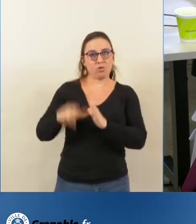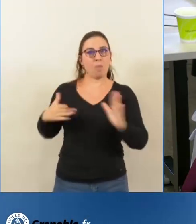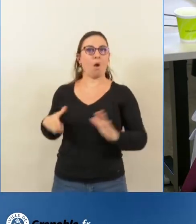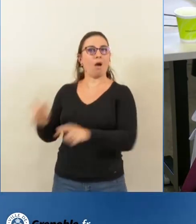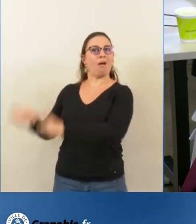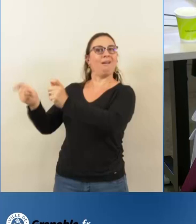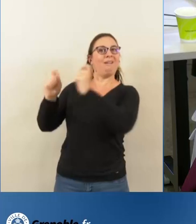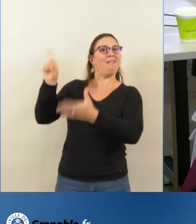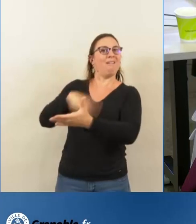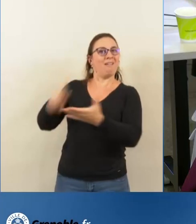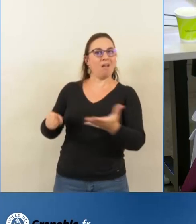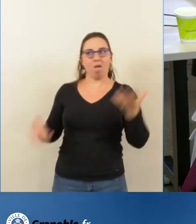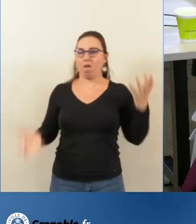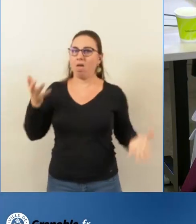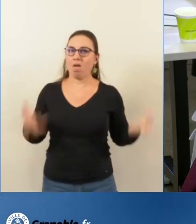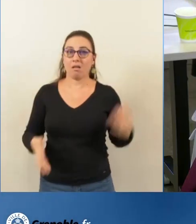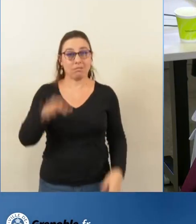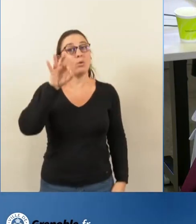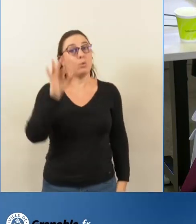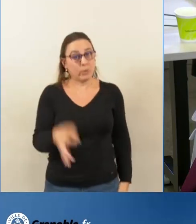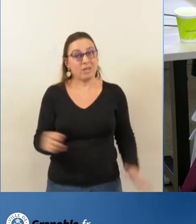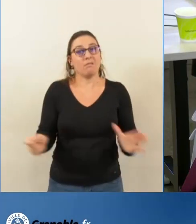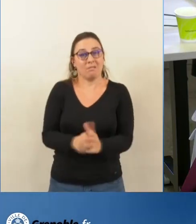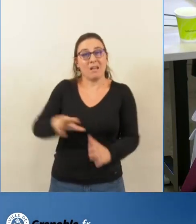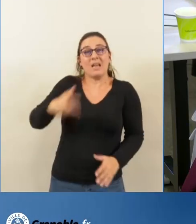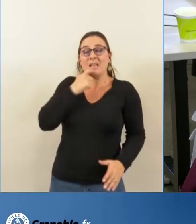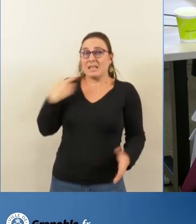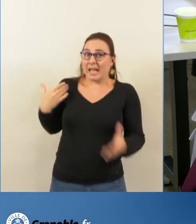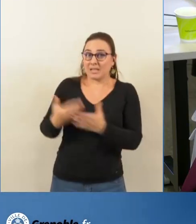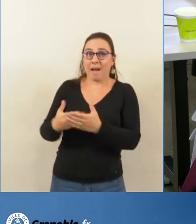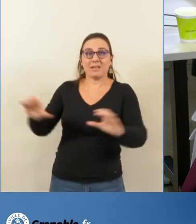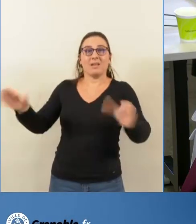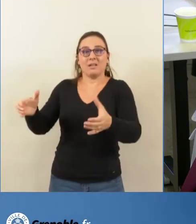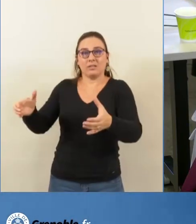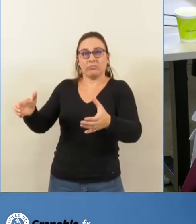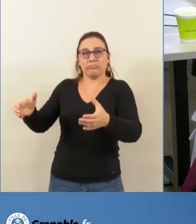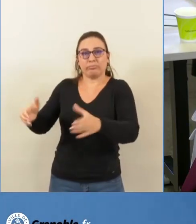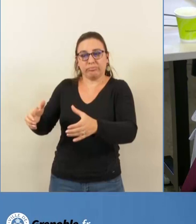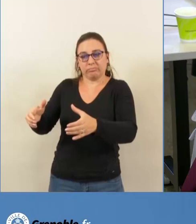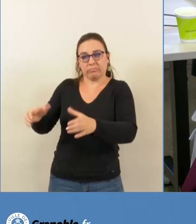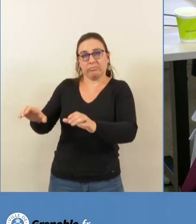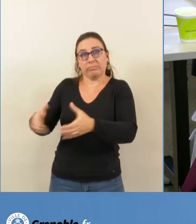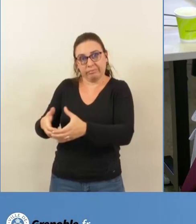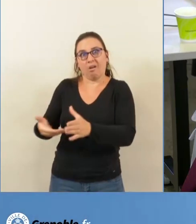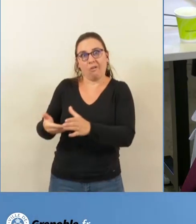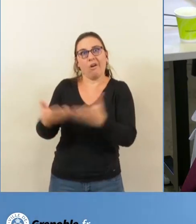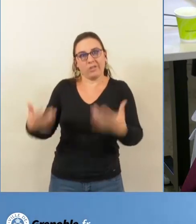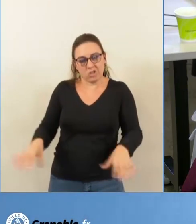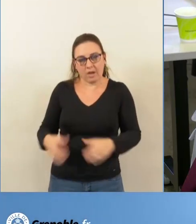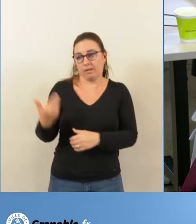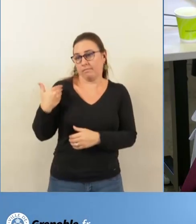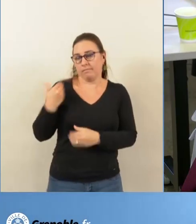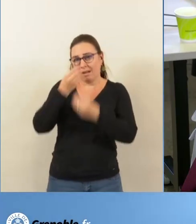car oui depuis le 13 mars votre majorité c'est encore un peu plus délitée qu'elle ne l'était déjà après la démission